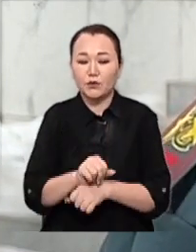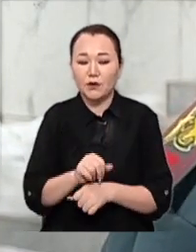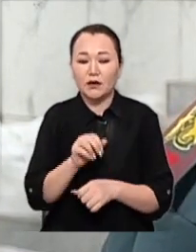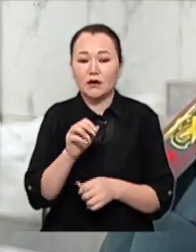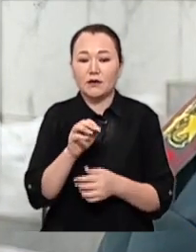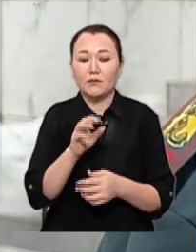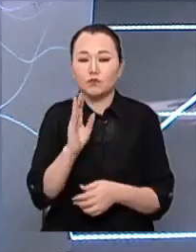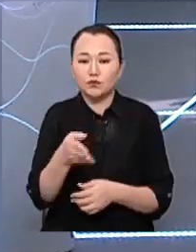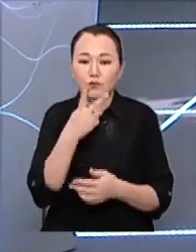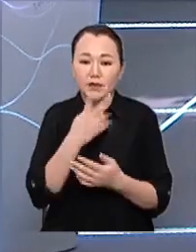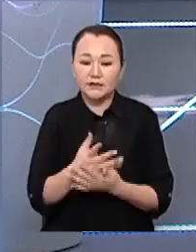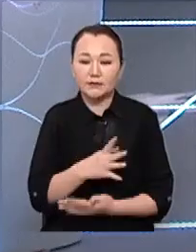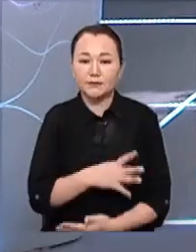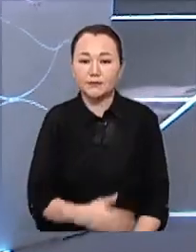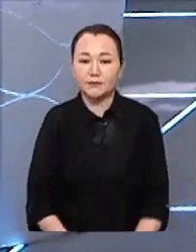өрсетілді.